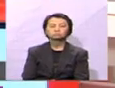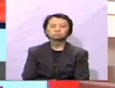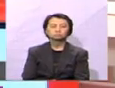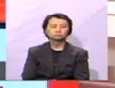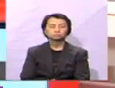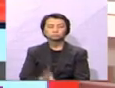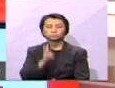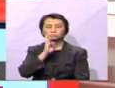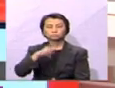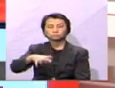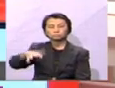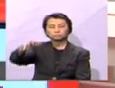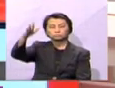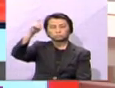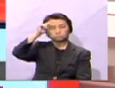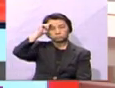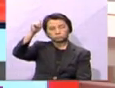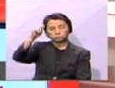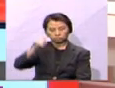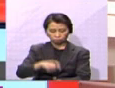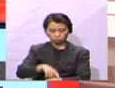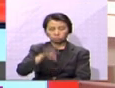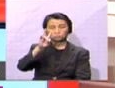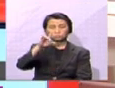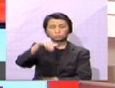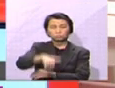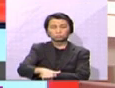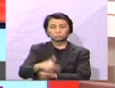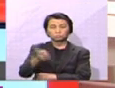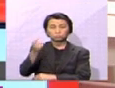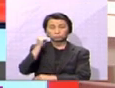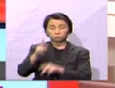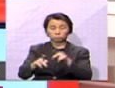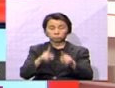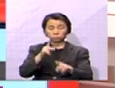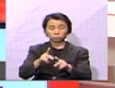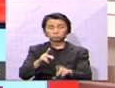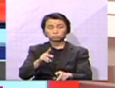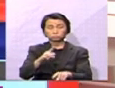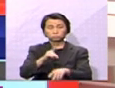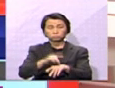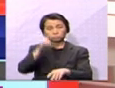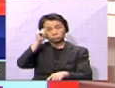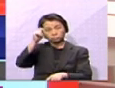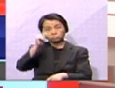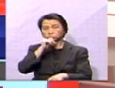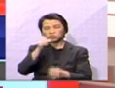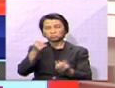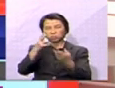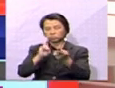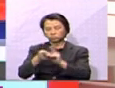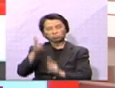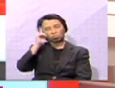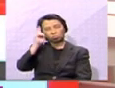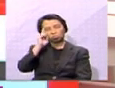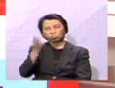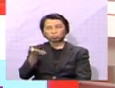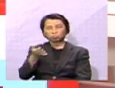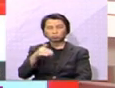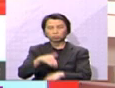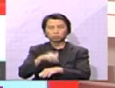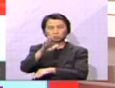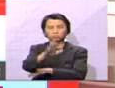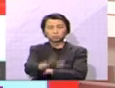perkembangan banjir di Terengganu setakat tujuh malam tadi penduduk terjejas di negeri itu tidak banyak berubah berbanding pada